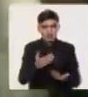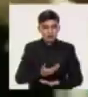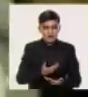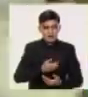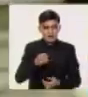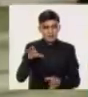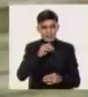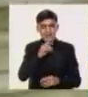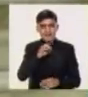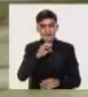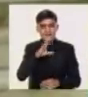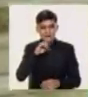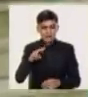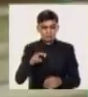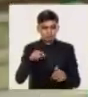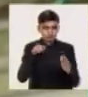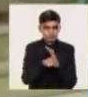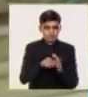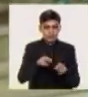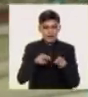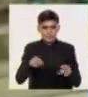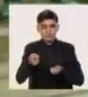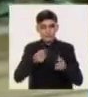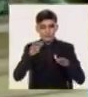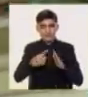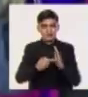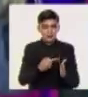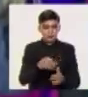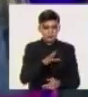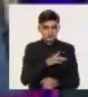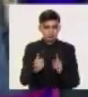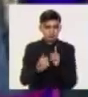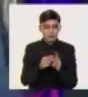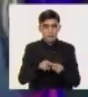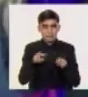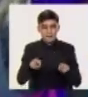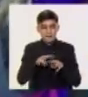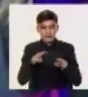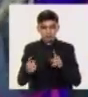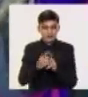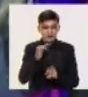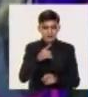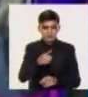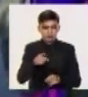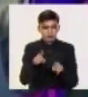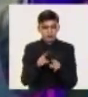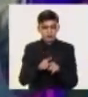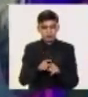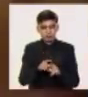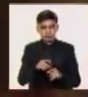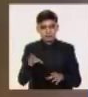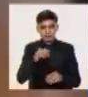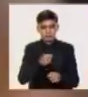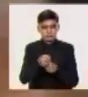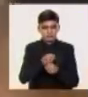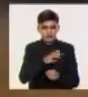Еревана ворвались в здание правительства и парламента. Они требовали, чтобы к ним вышел премьер страны. Его назвали предателем. Избили